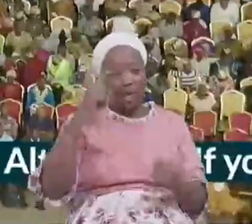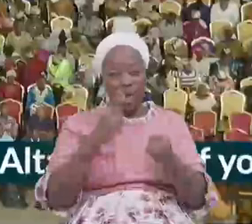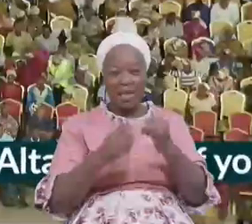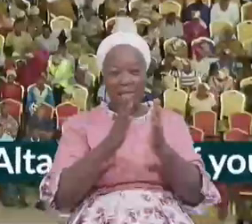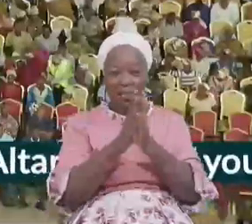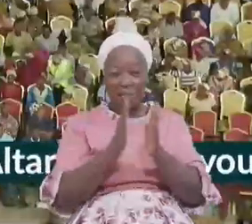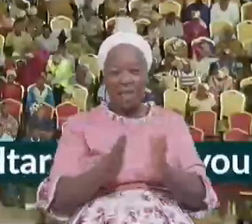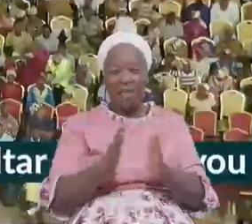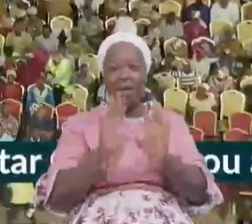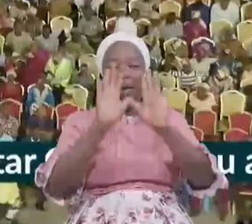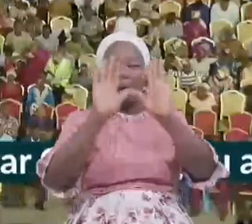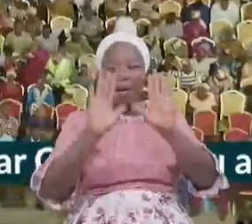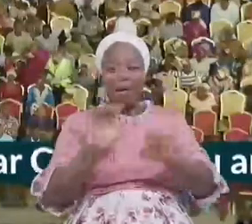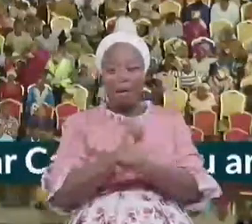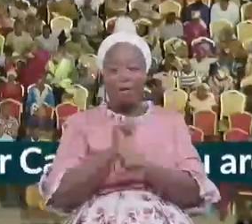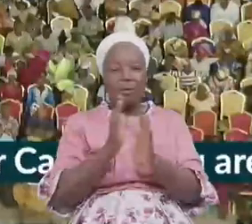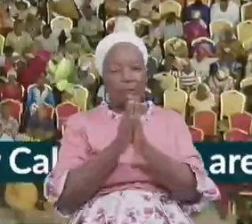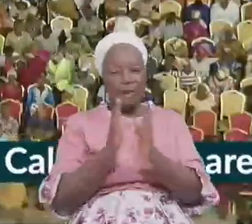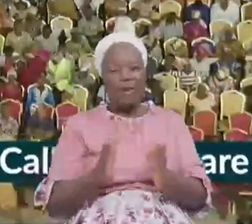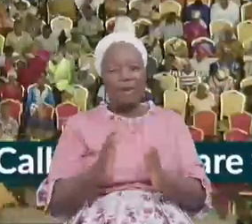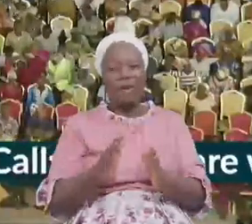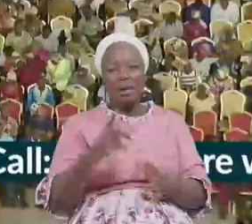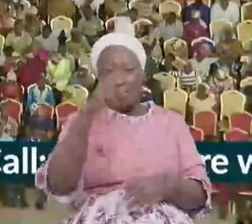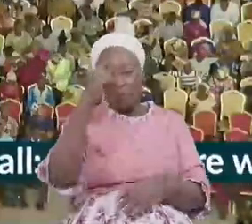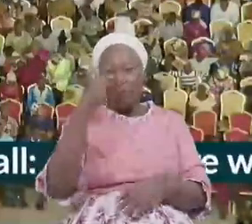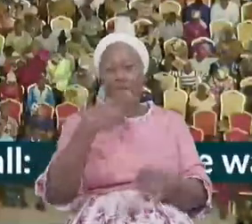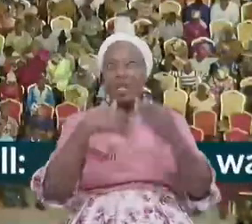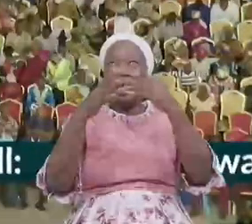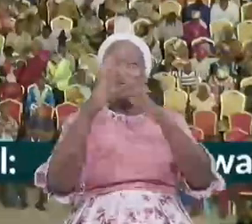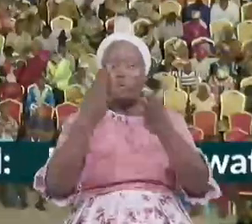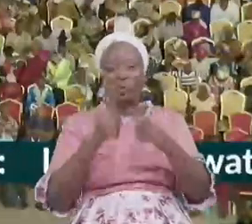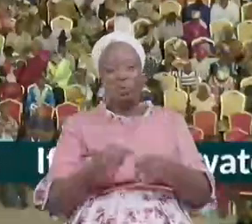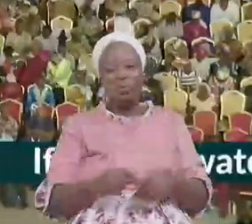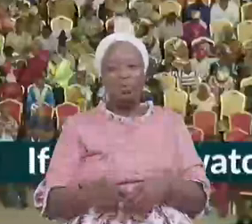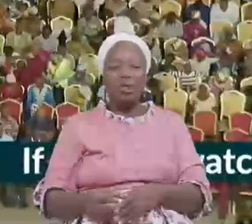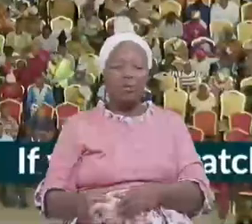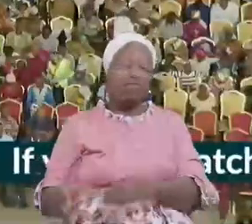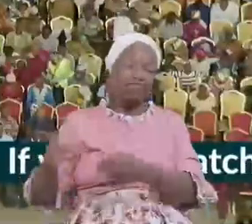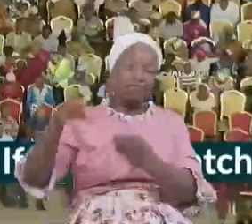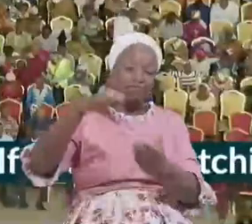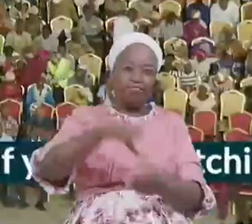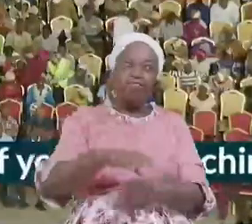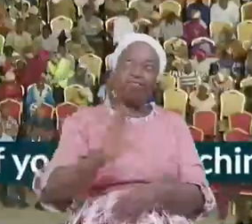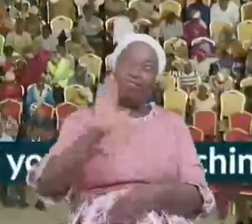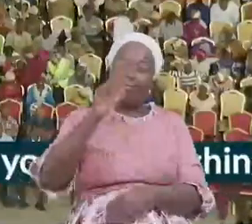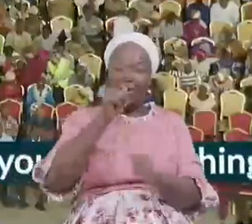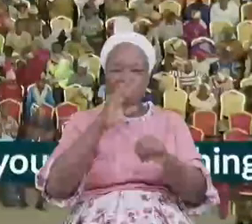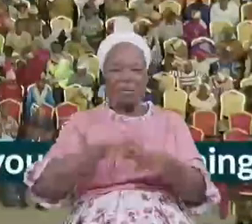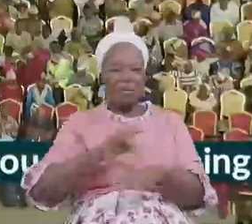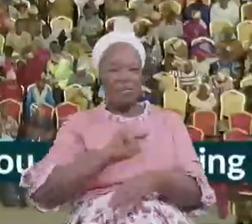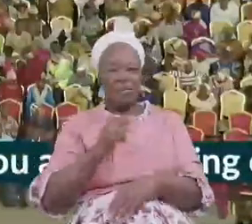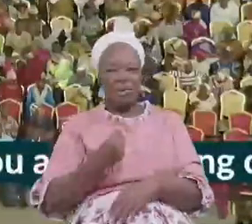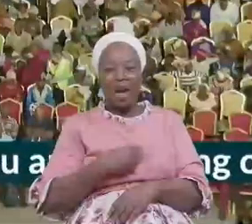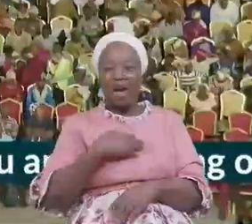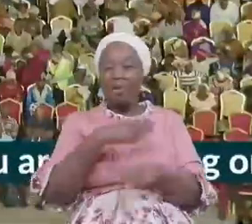Le pasteur reviendra bientôt prier pour déverser les miracles de guérison, de délivrance et toutes les bénédictions que